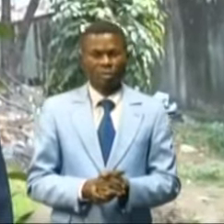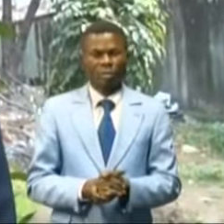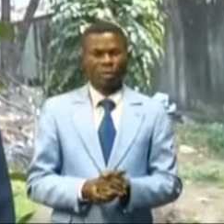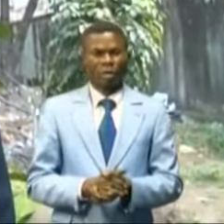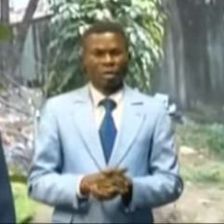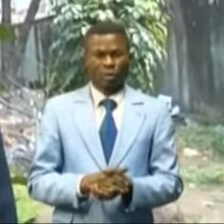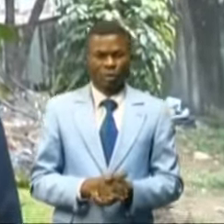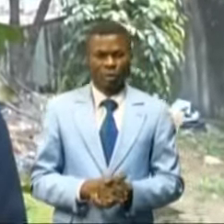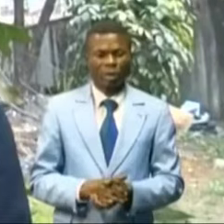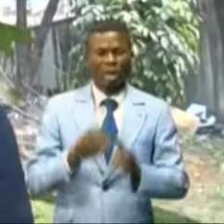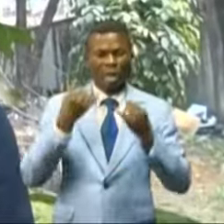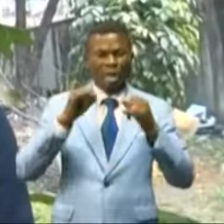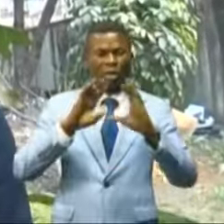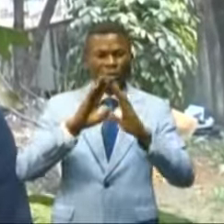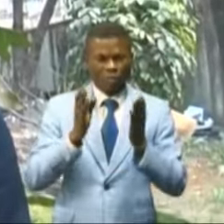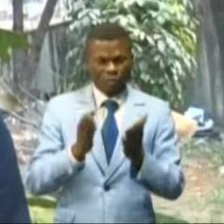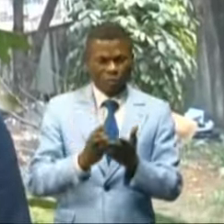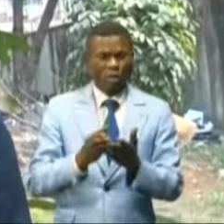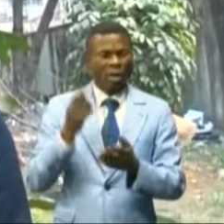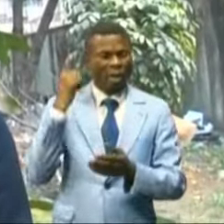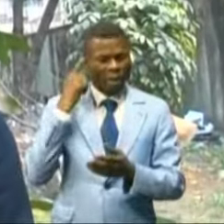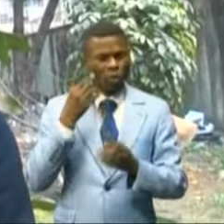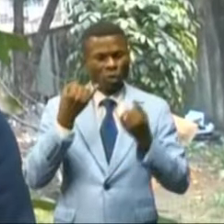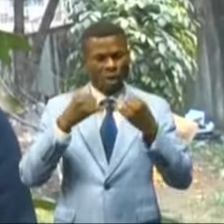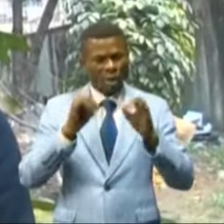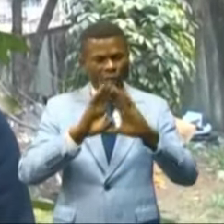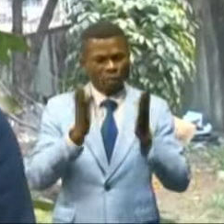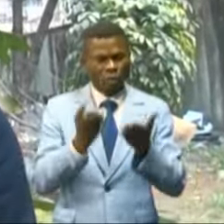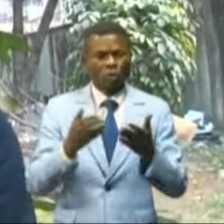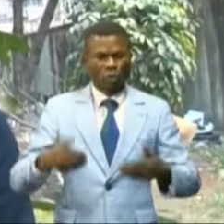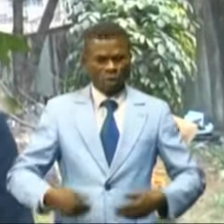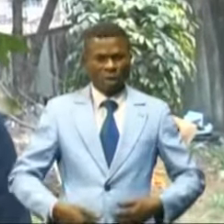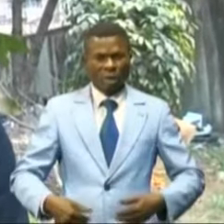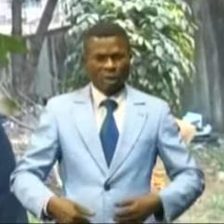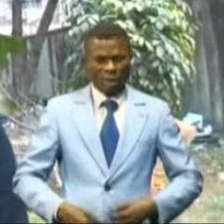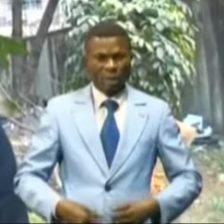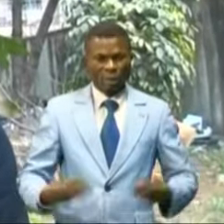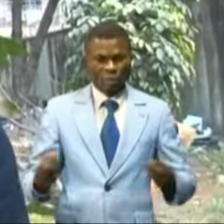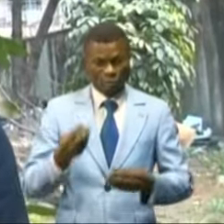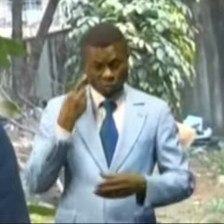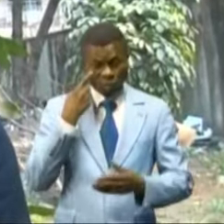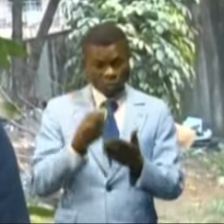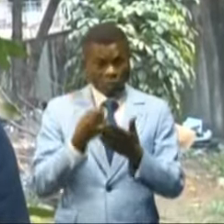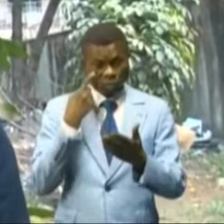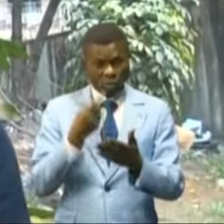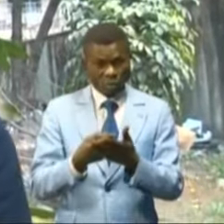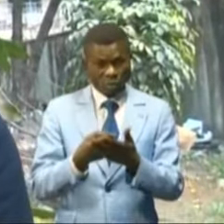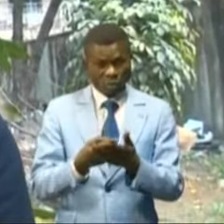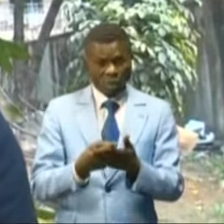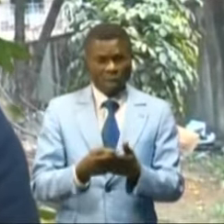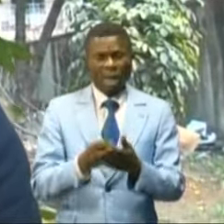plus de l'information et elle permet aux jeunes de pouvoir acquérir plus de connaissances afin